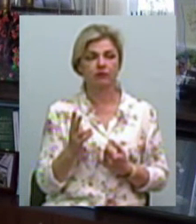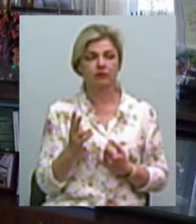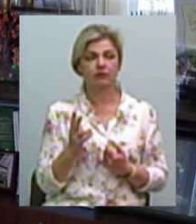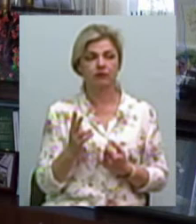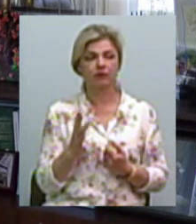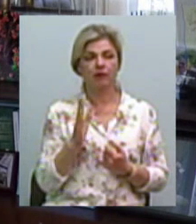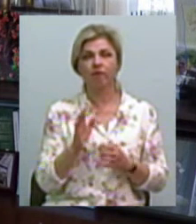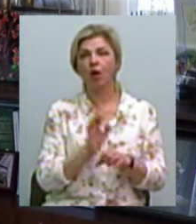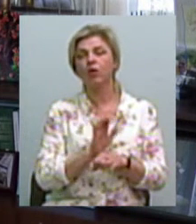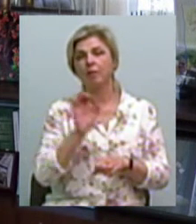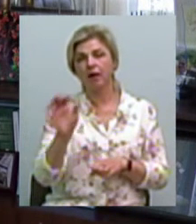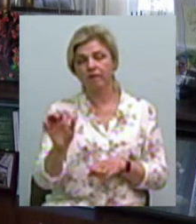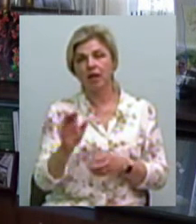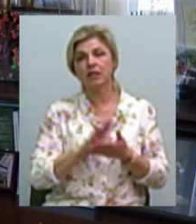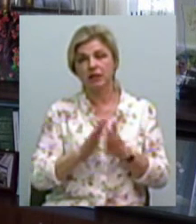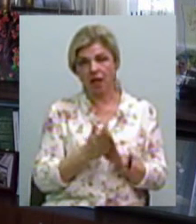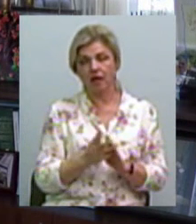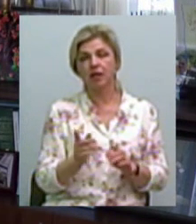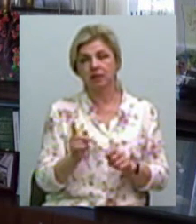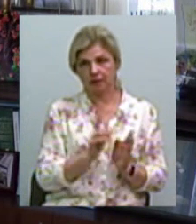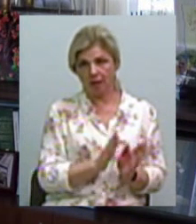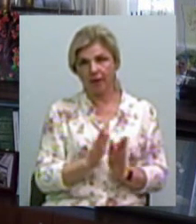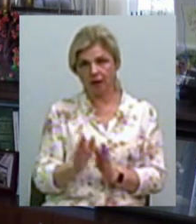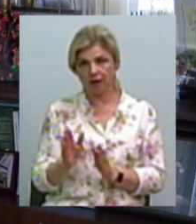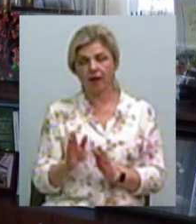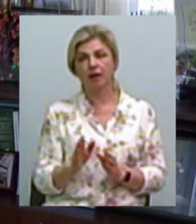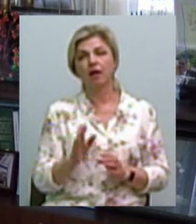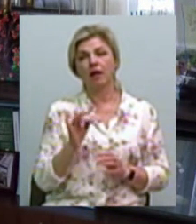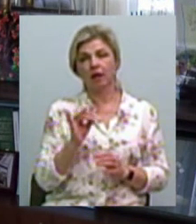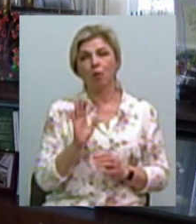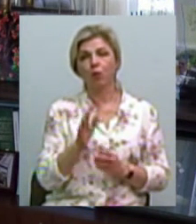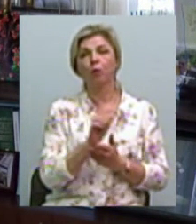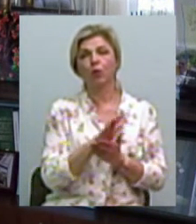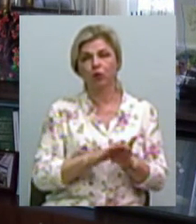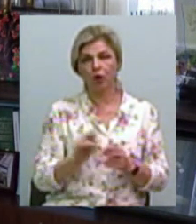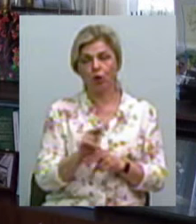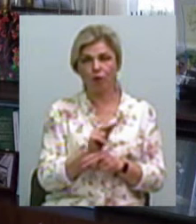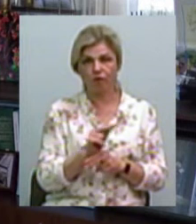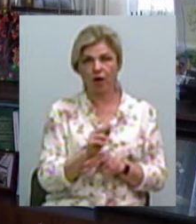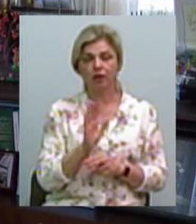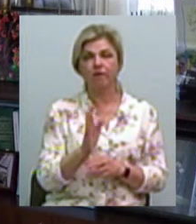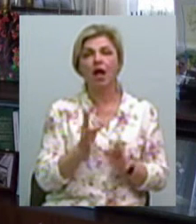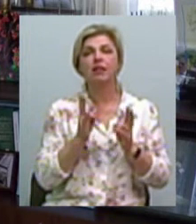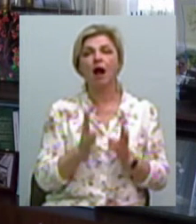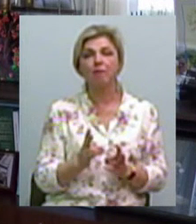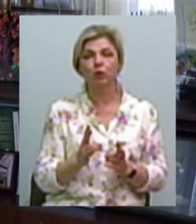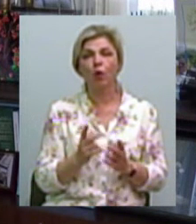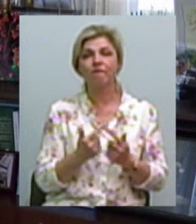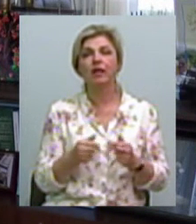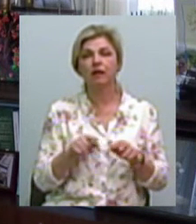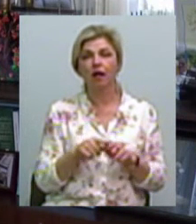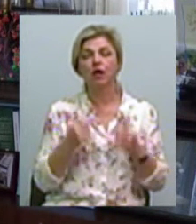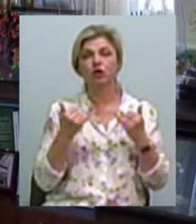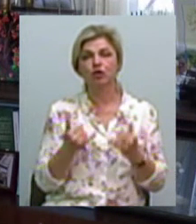в відділення, стан його стабільний, стабілізований, буде продовжувати лікуватись в травматологічному відділенні. Зараз